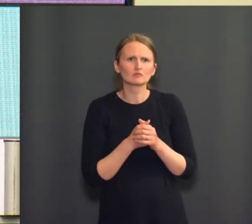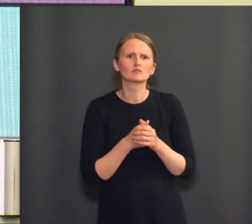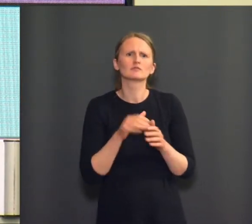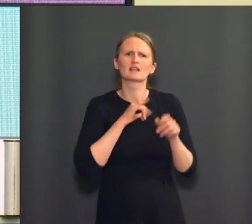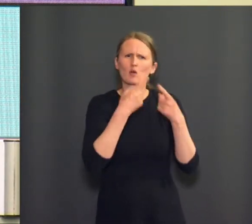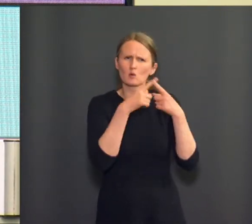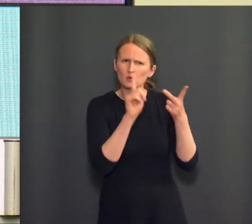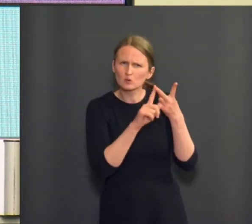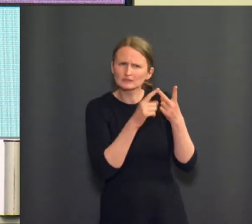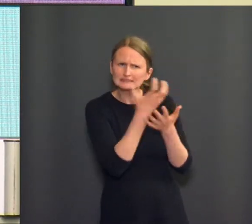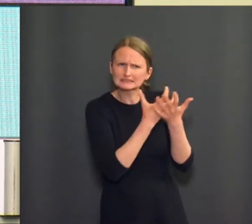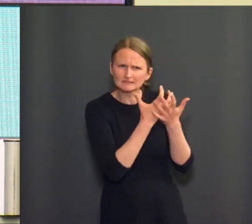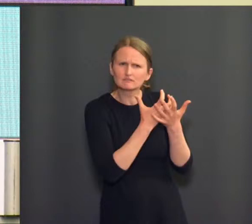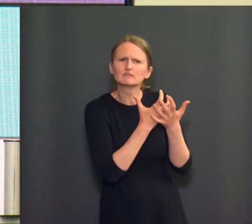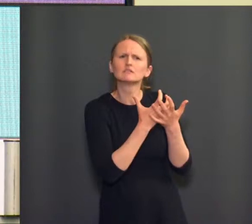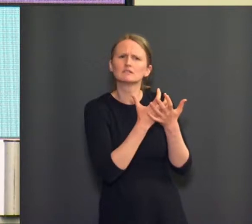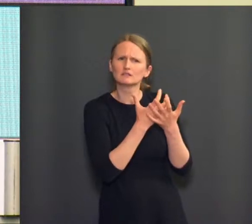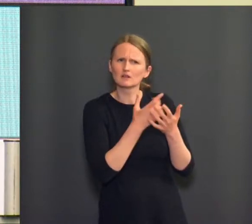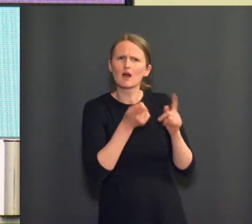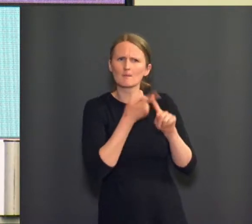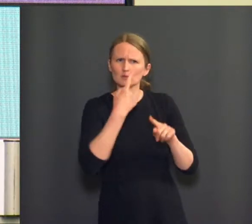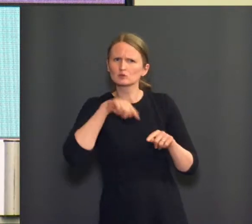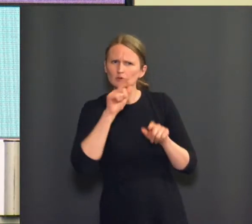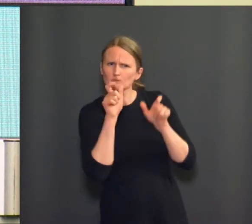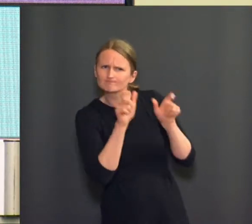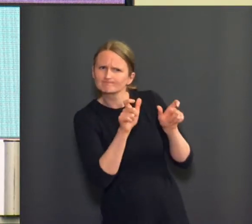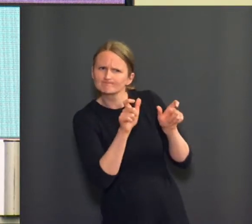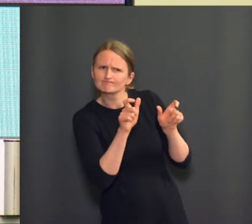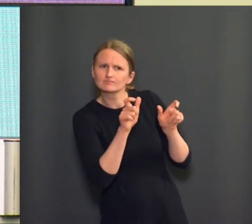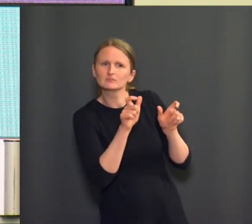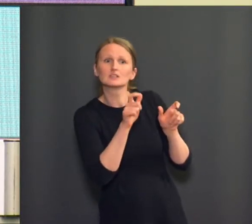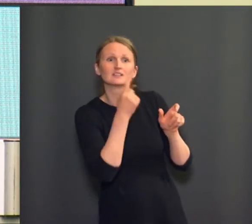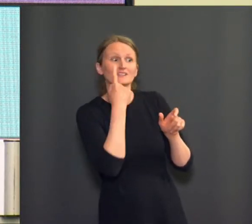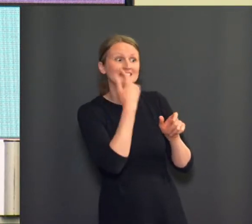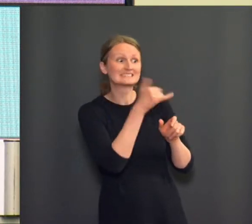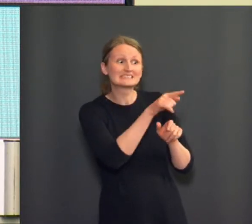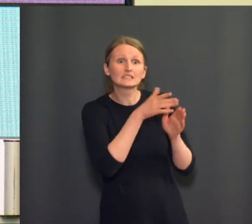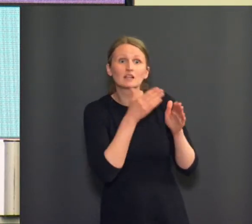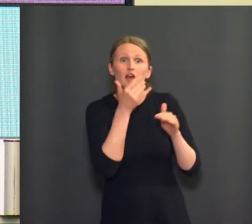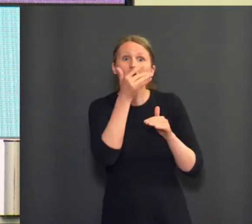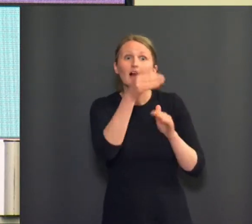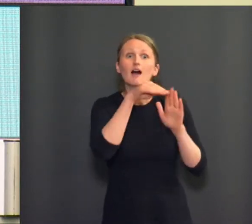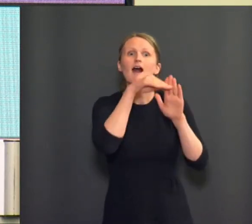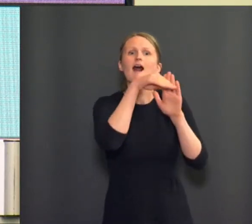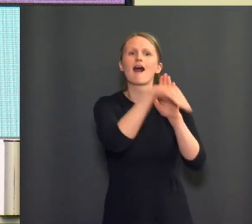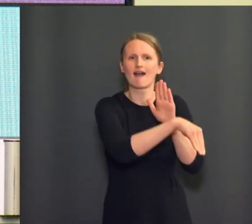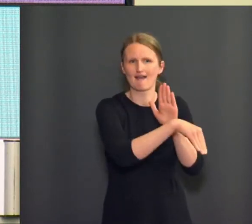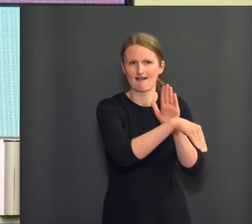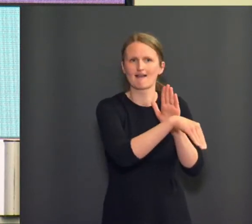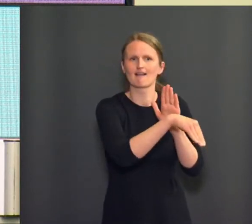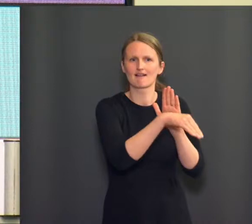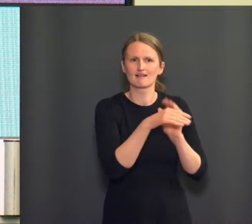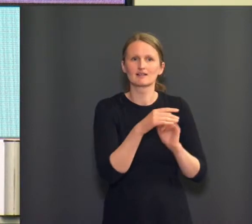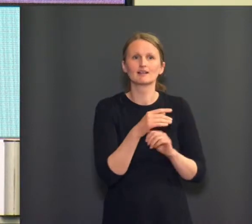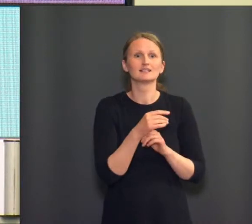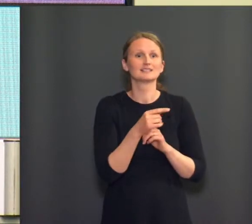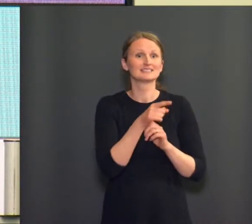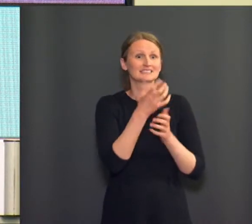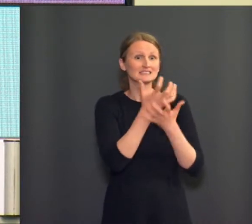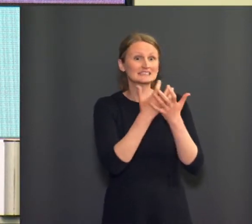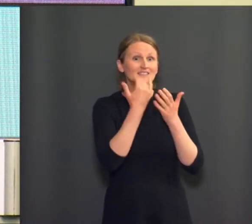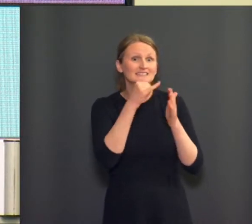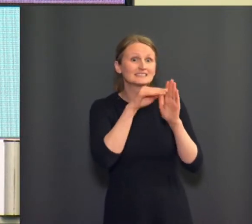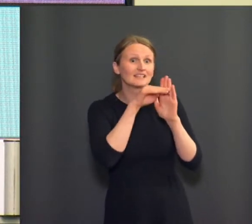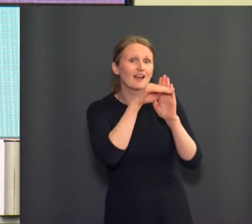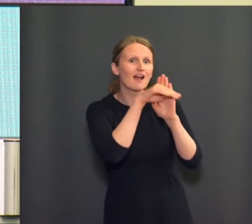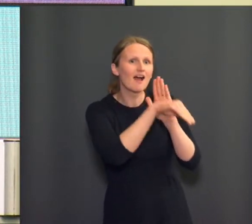de contamination. Il nous donne une idée de ce qui va se passer pendant encore 1 à 2 semaines sur notre système de